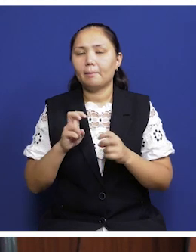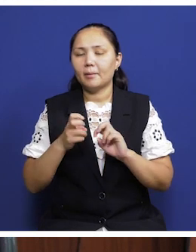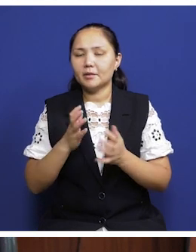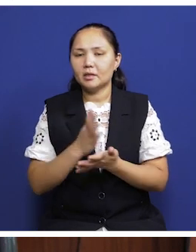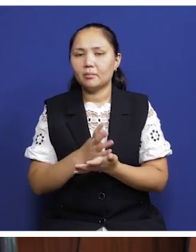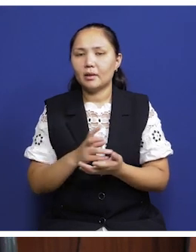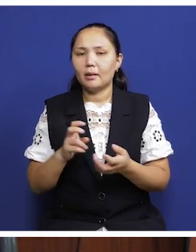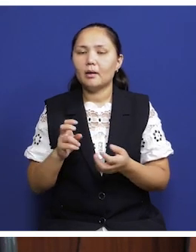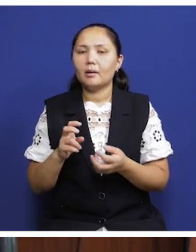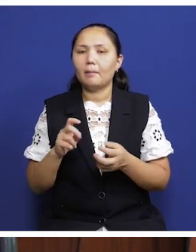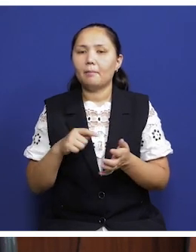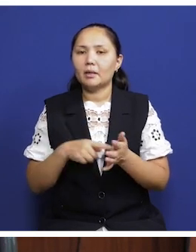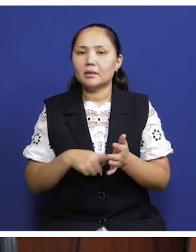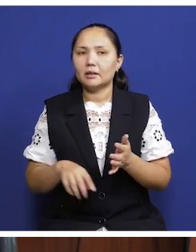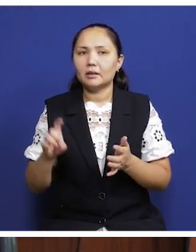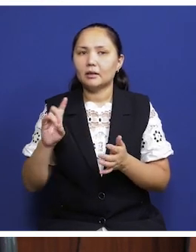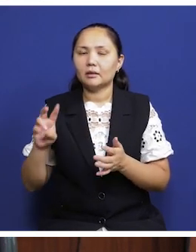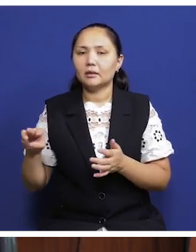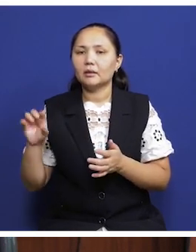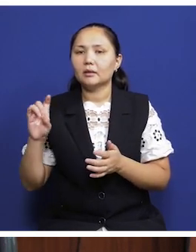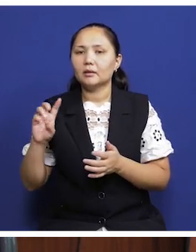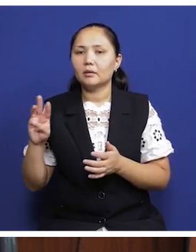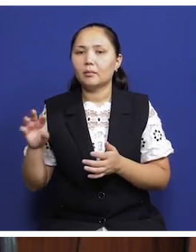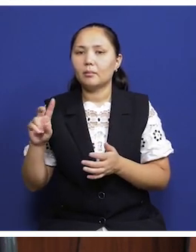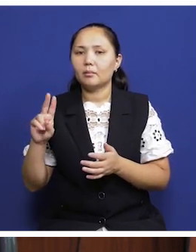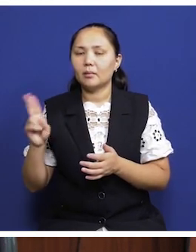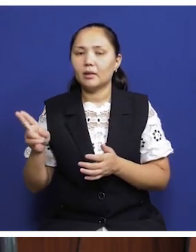жылы ынтымақ елді мекеніне қосымша